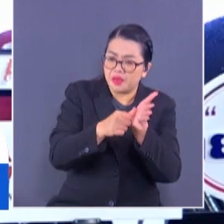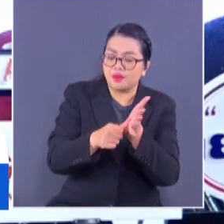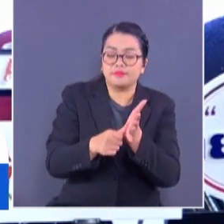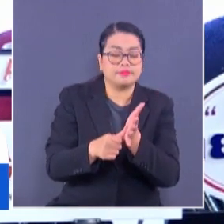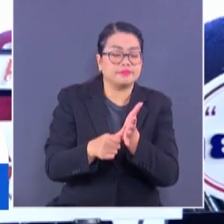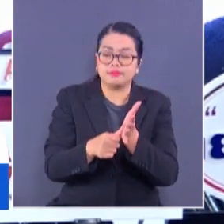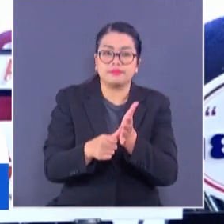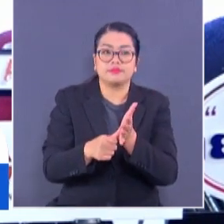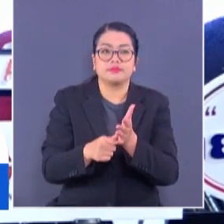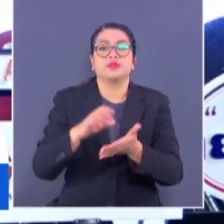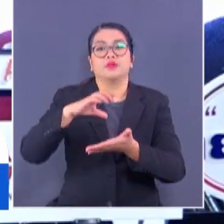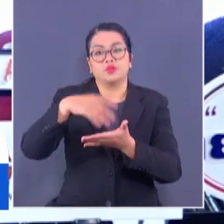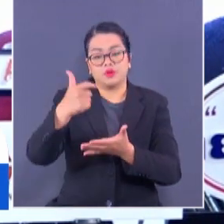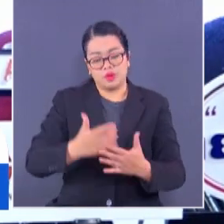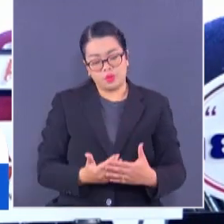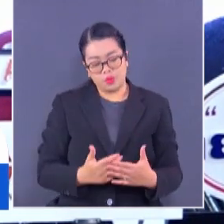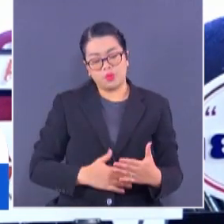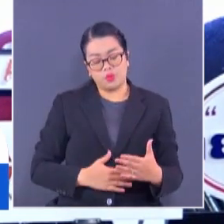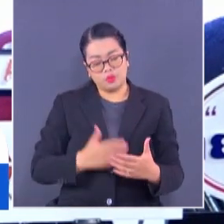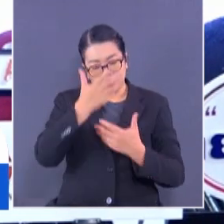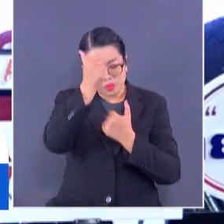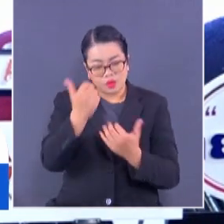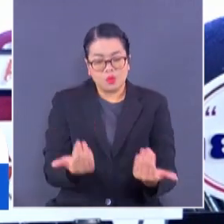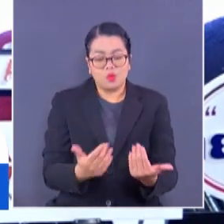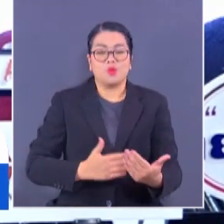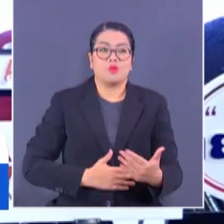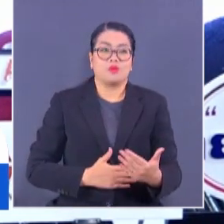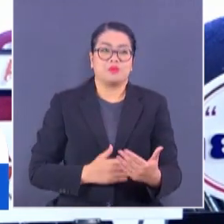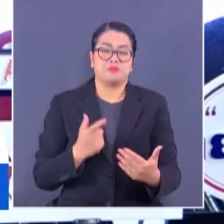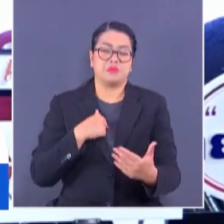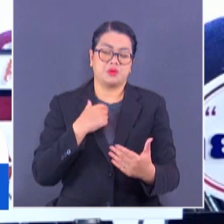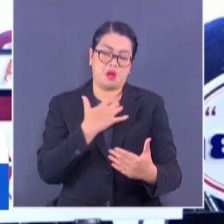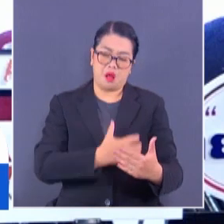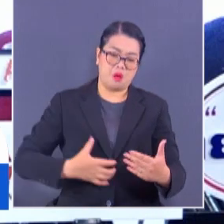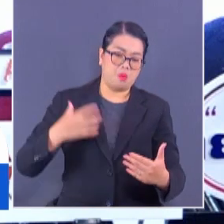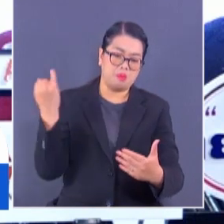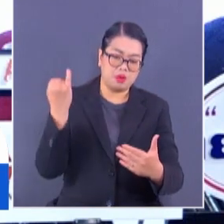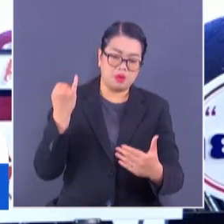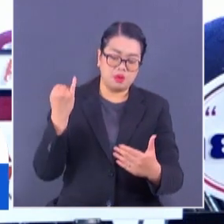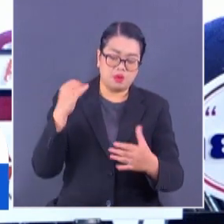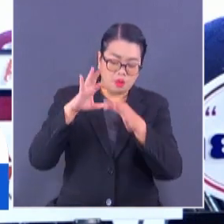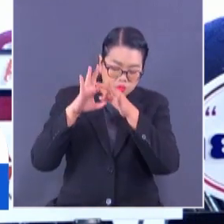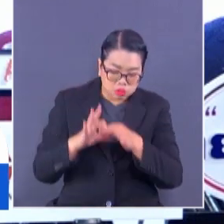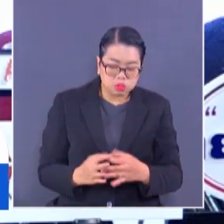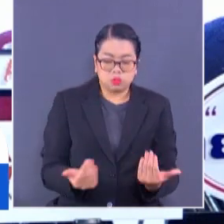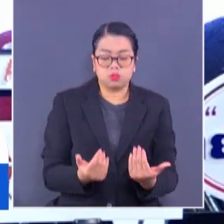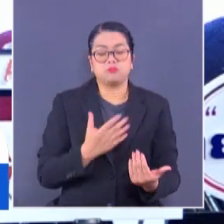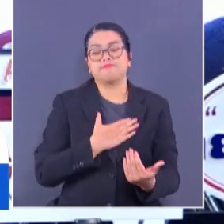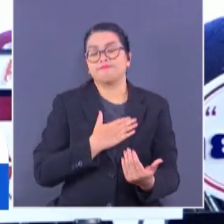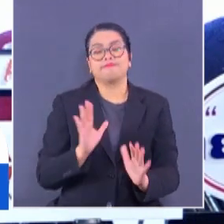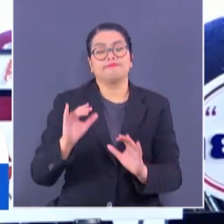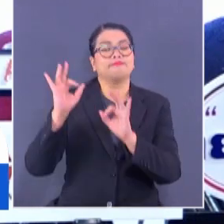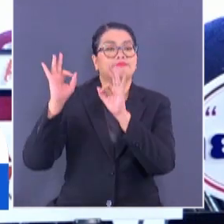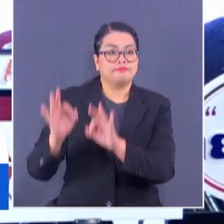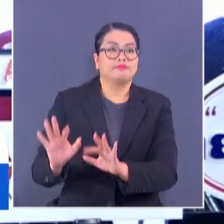ที่เรามีน้องอยู่ในท้องอะแล้วเรารู้สึกว่าเราไม่อยากส่งอารมณ์อะไรที่มันไม่ดีไปถึงน้องเลยเราเลยต